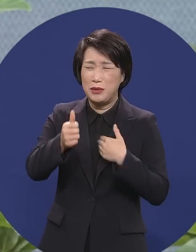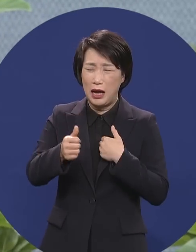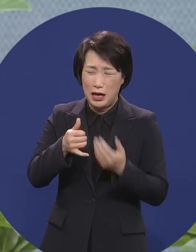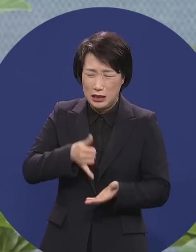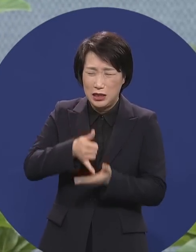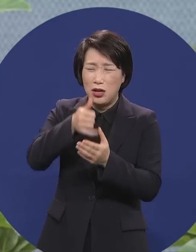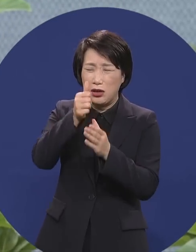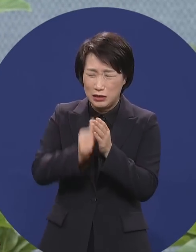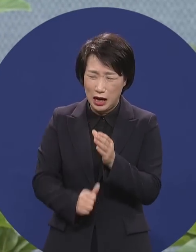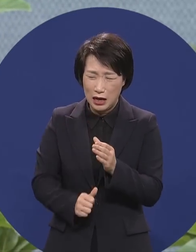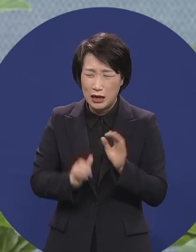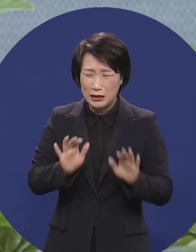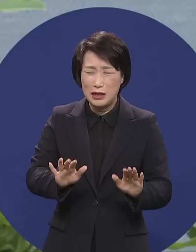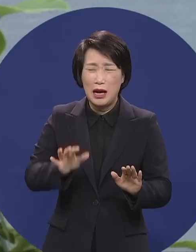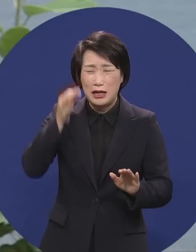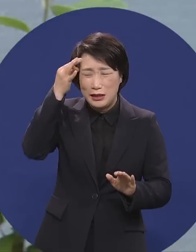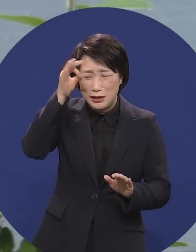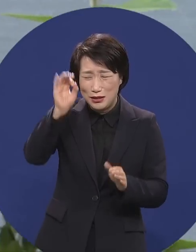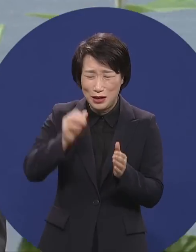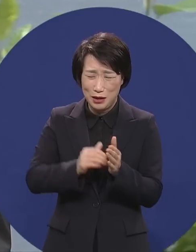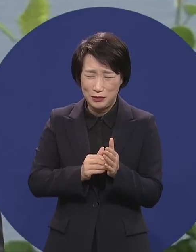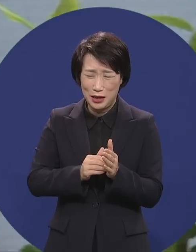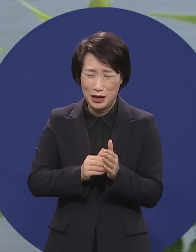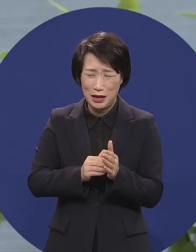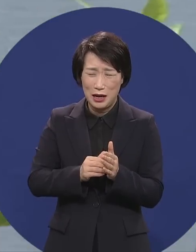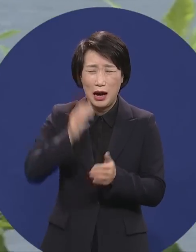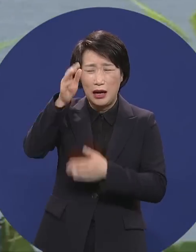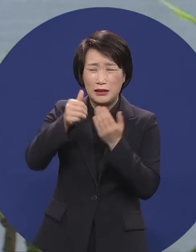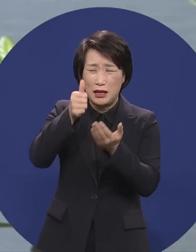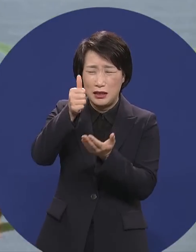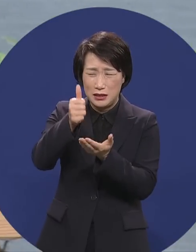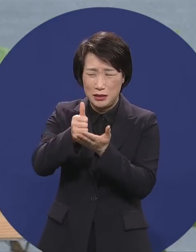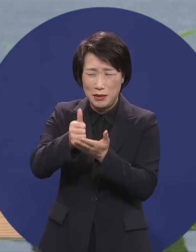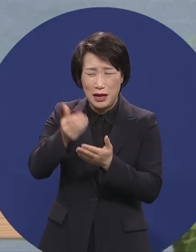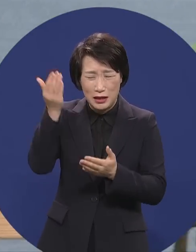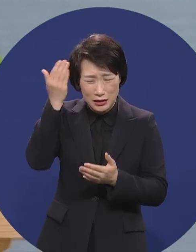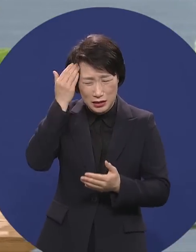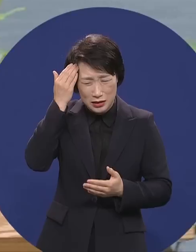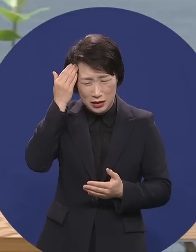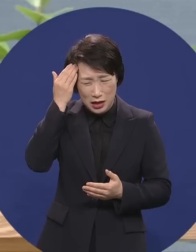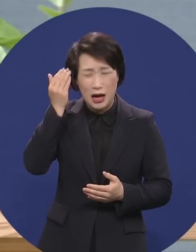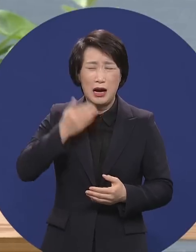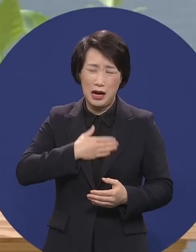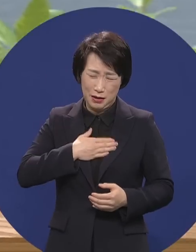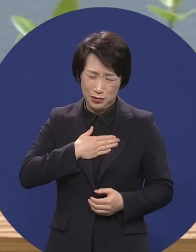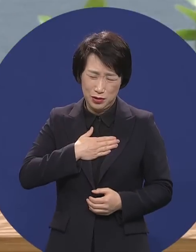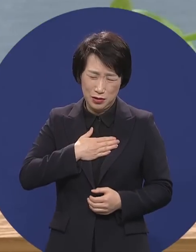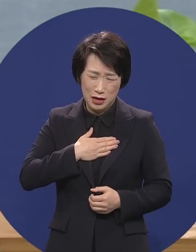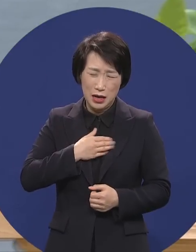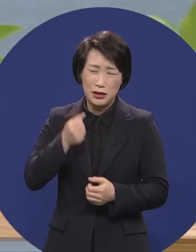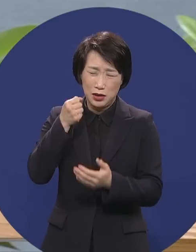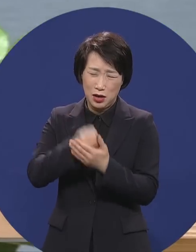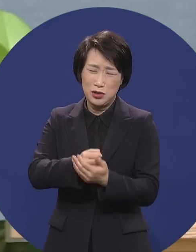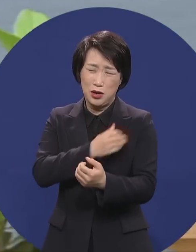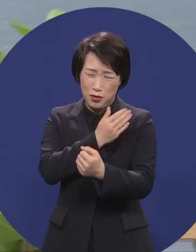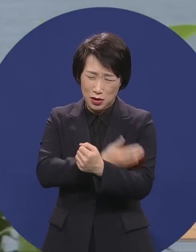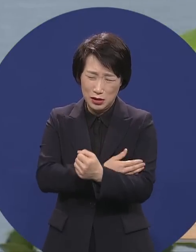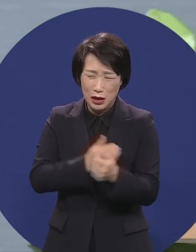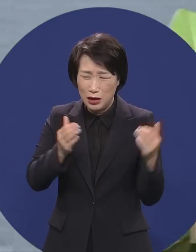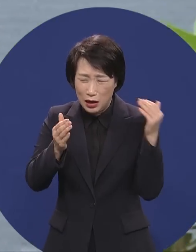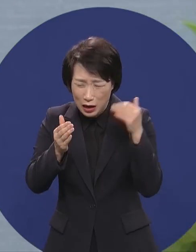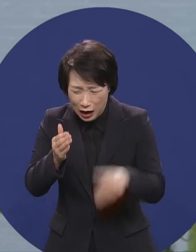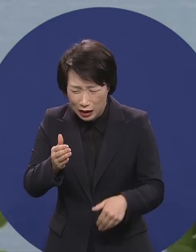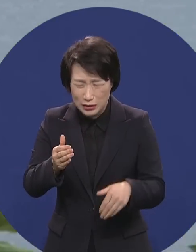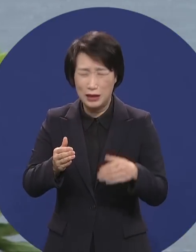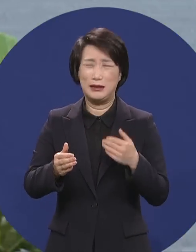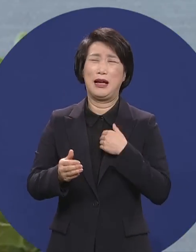인격적 타락을 인정합니다. 하나님의 지성과 감성과 의지에 도달하지 못한